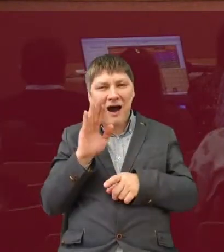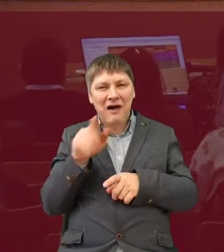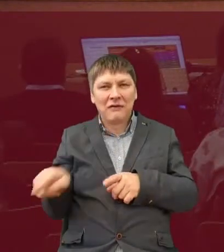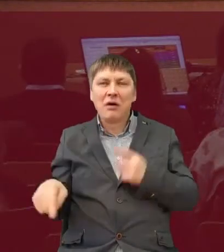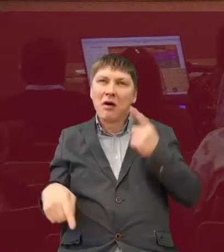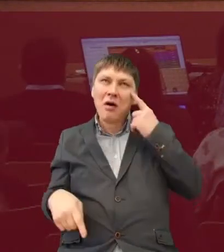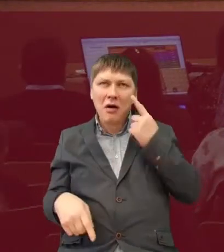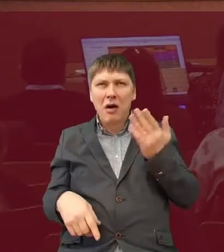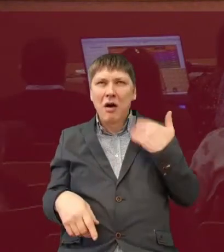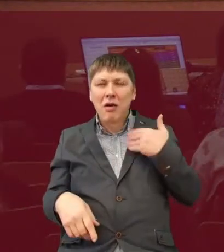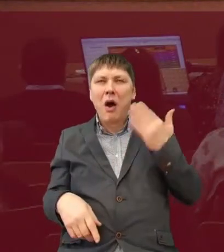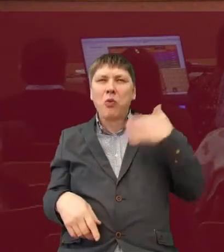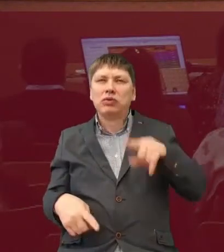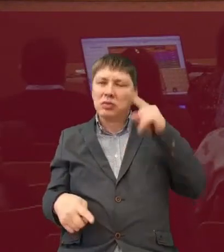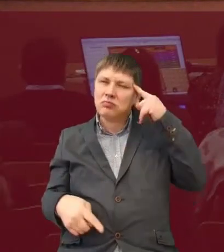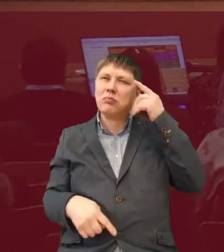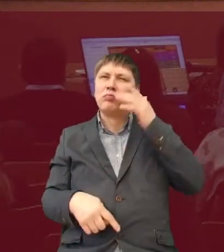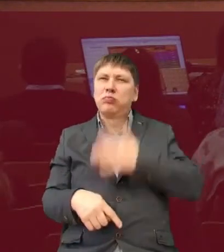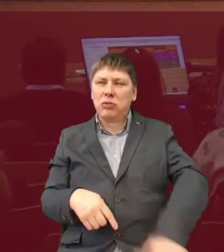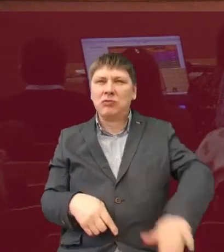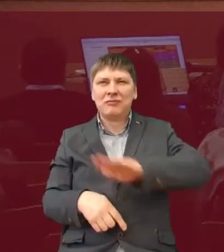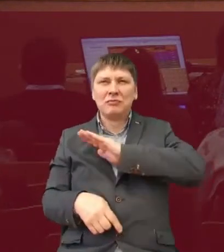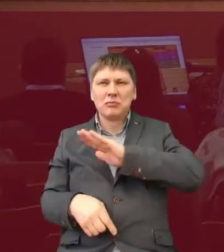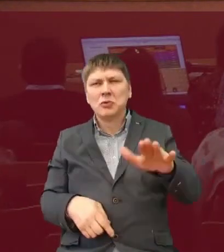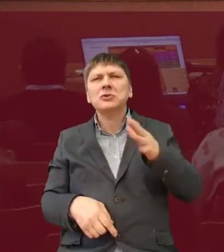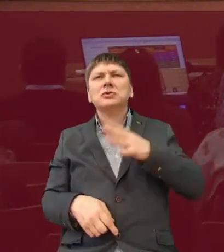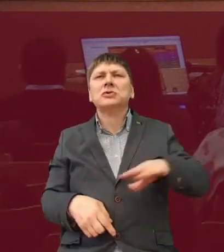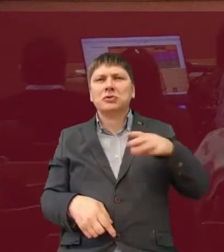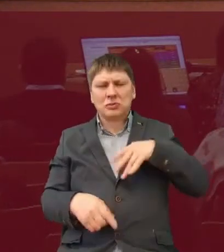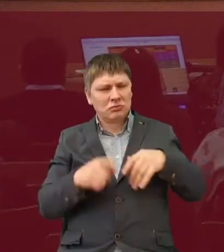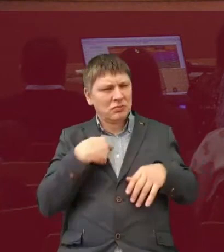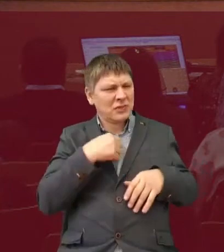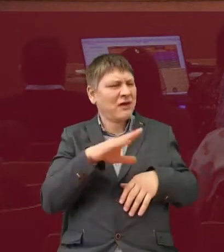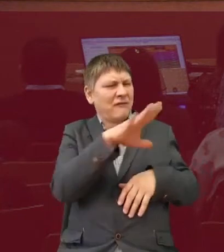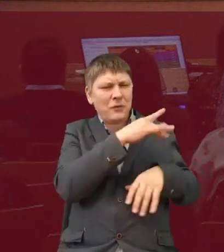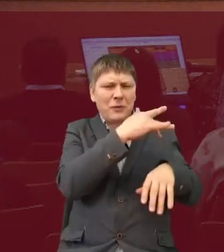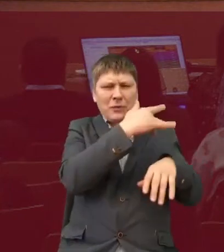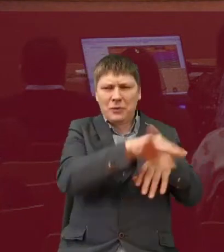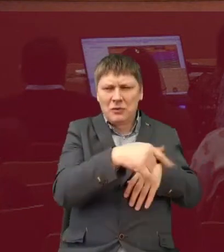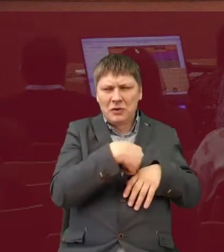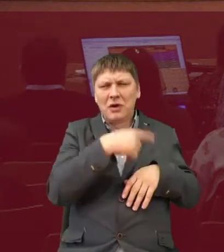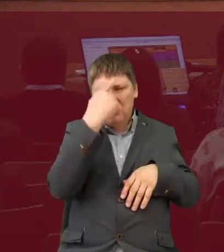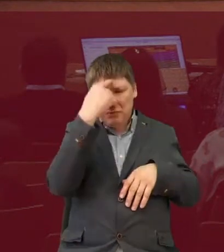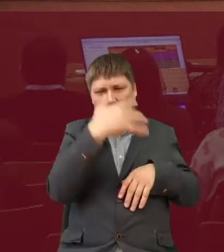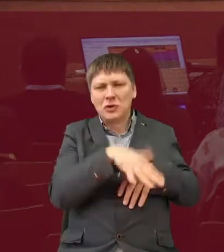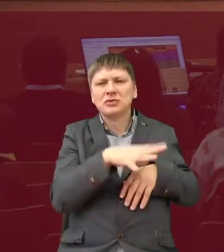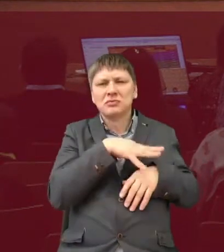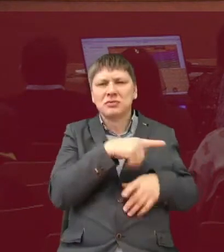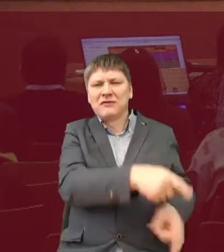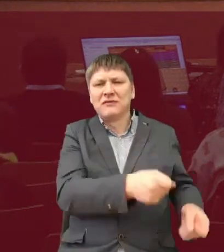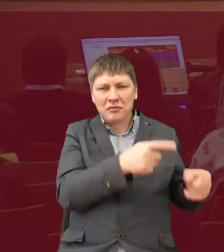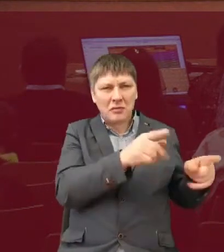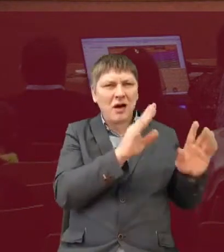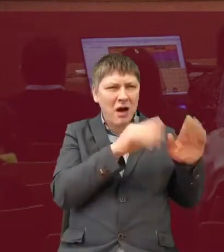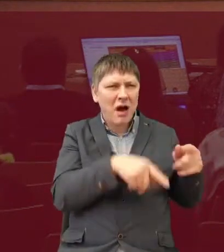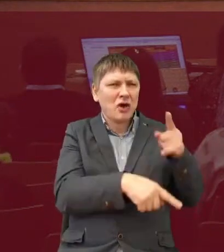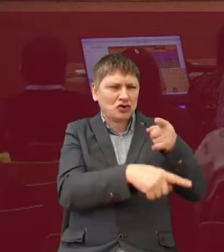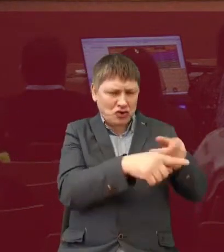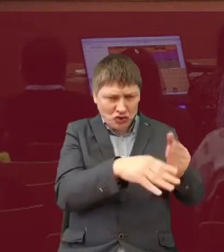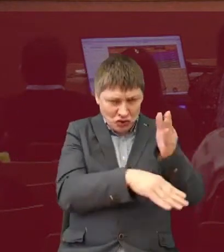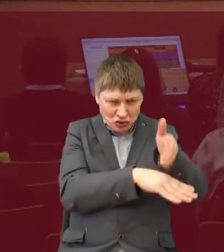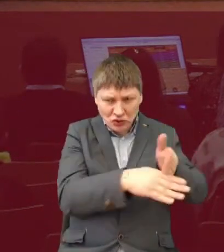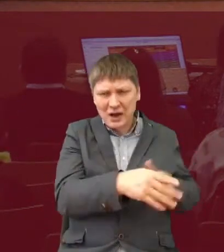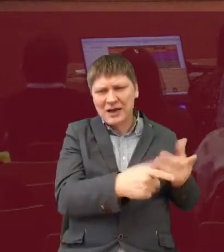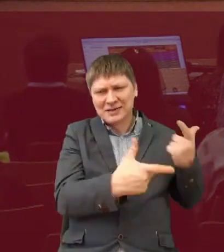Ну а теперь что я знаю что дальше делать Зачем нам уничтожать эту добычу Зачем нам выбрасывать Мы возьмем часть себе